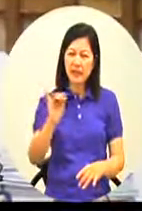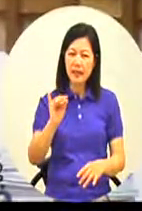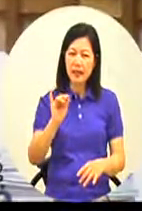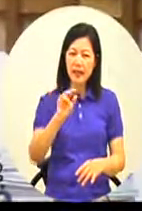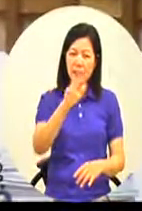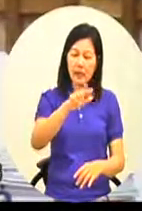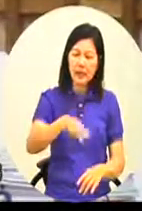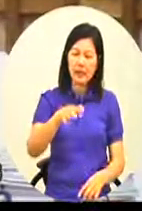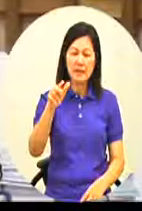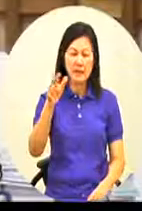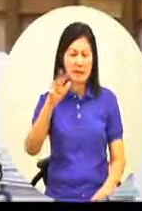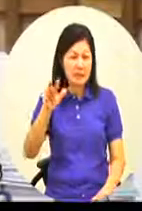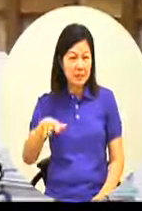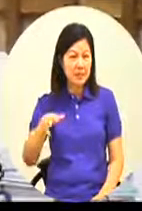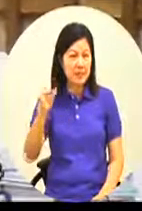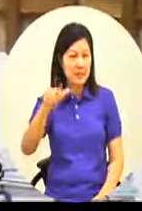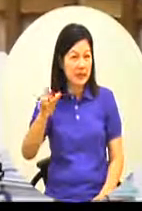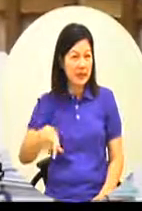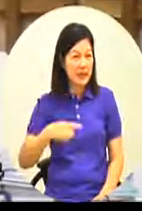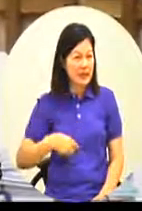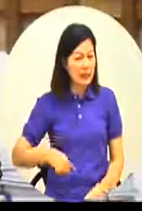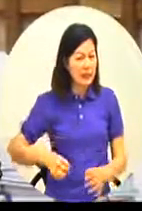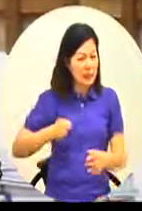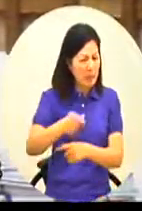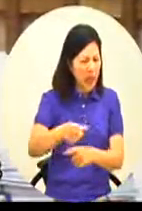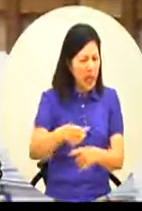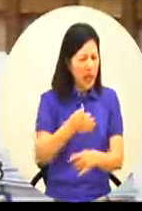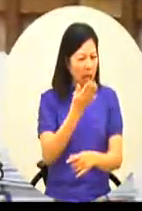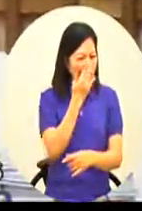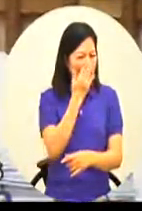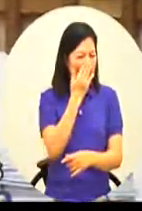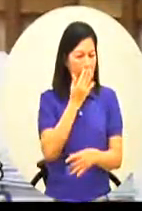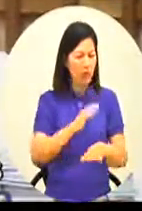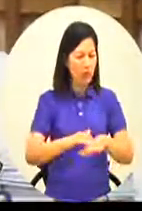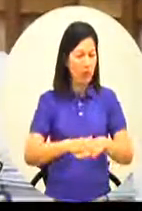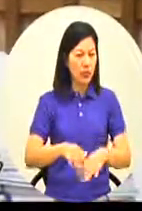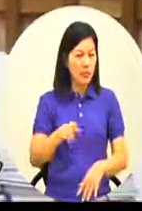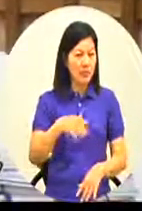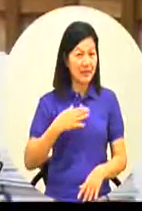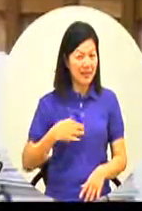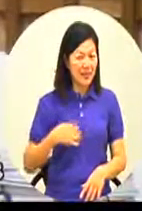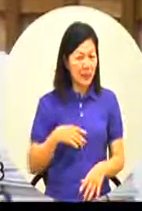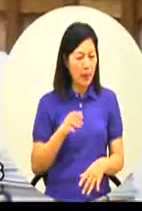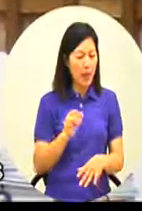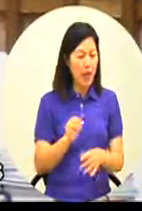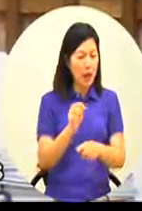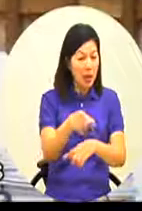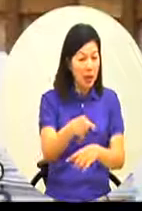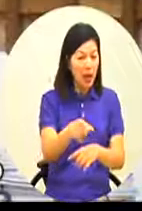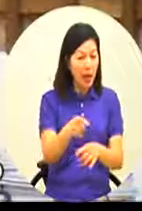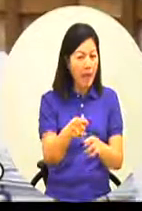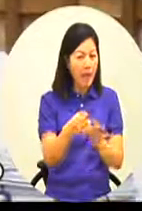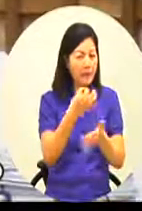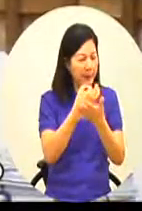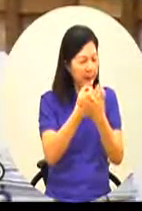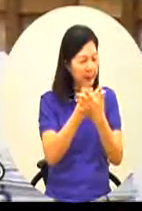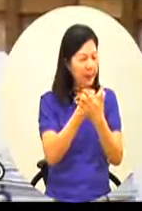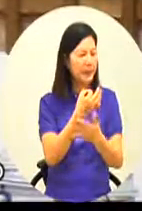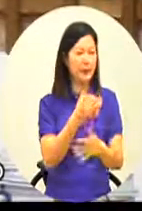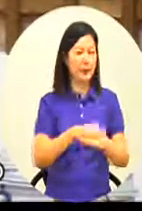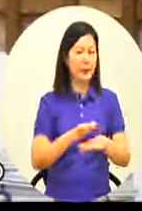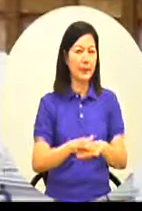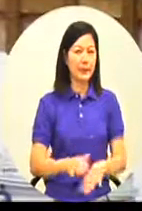话5-6千，伊即卖在开支内较念，台湾的局长你敢听有较念嘛？ 有啊，我知。 较念你听有无？ 我知。 我